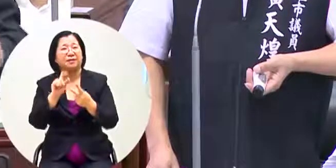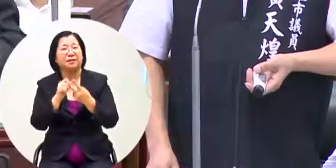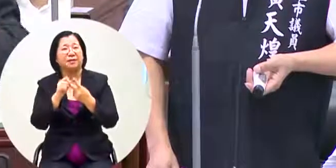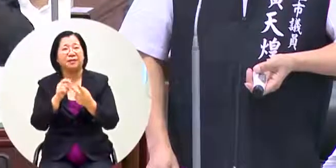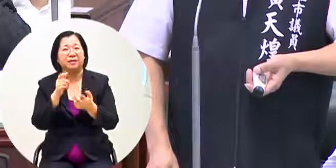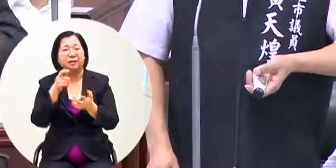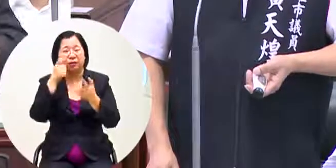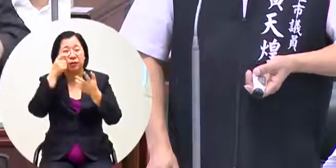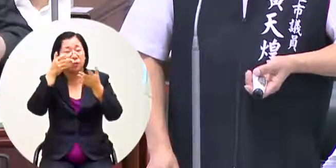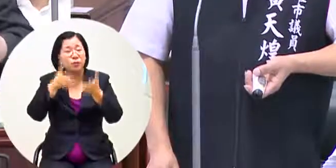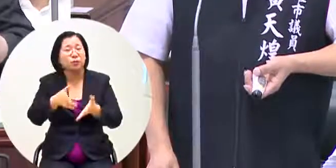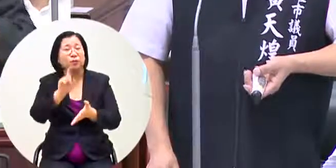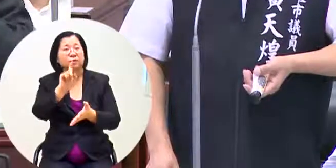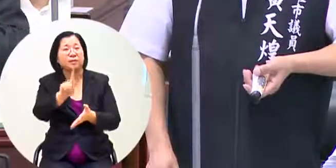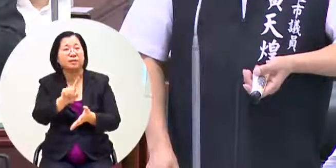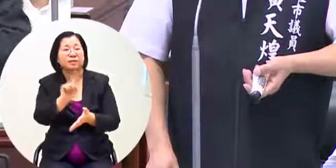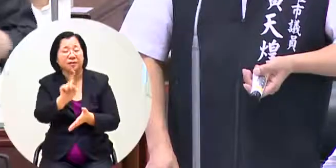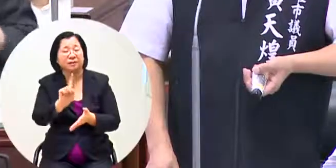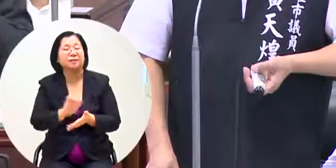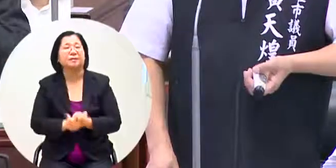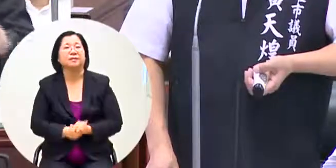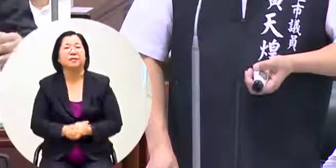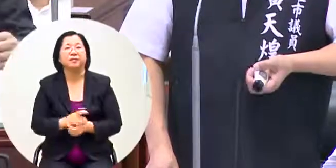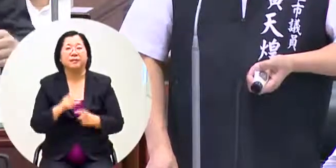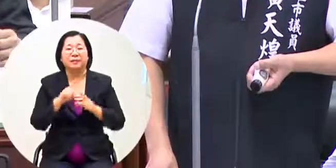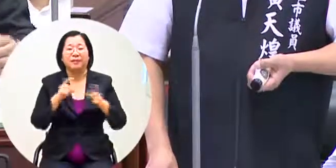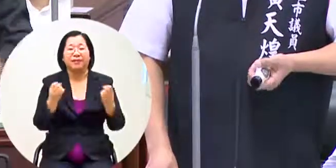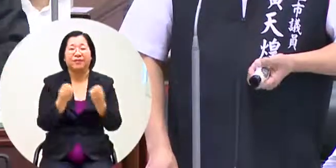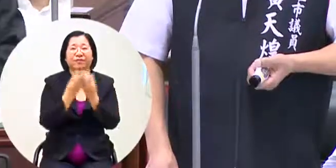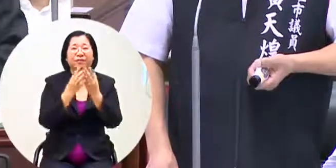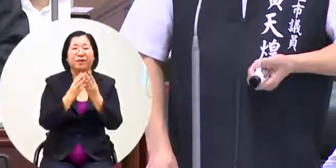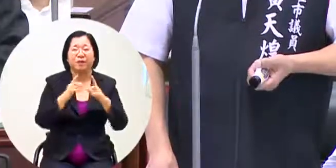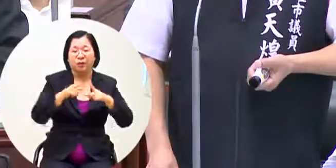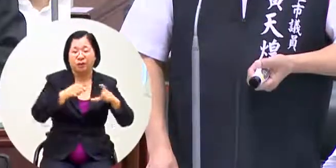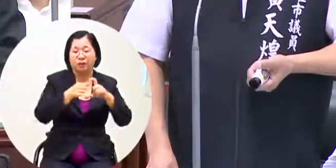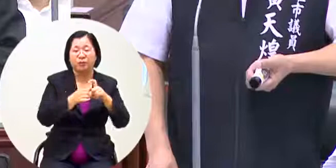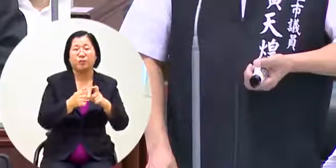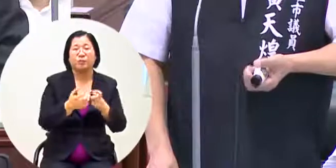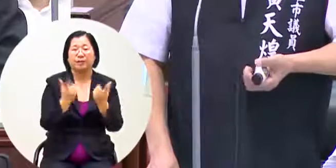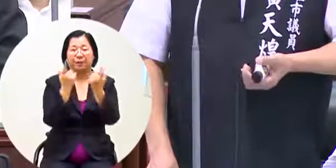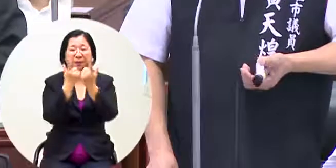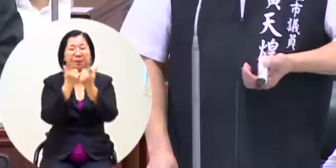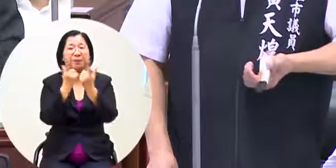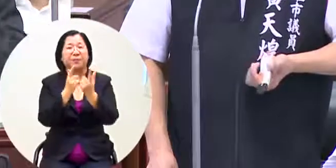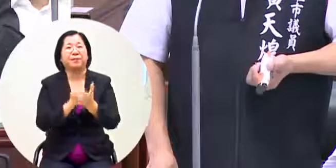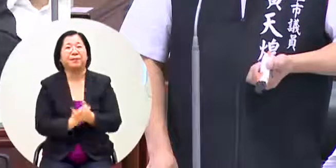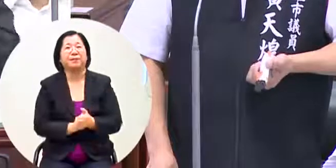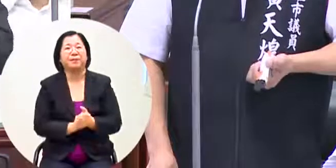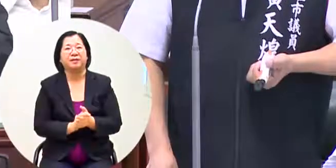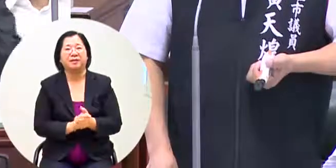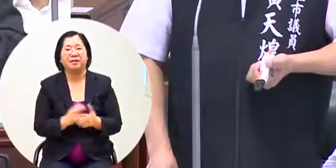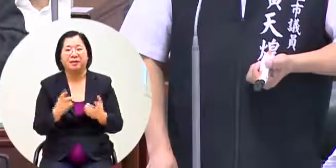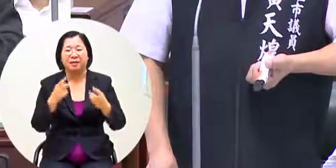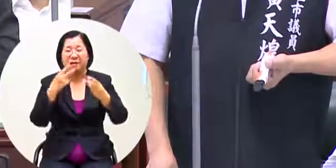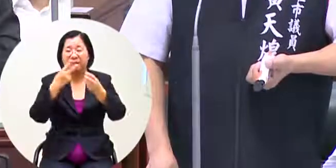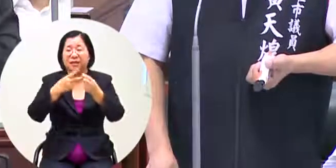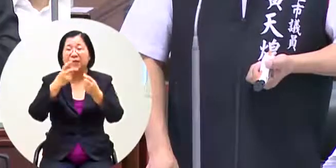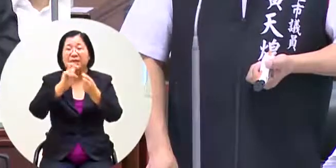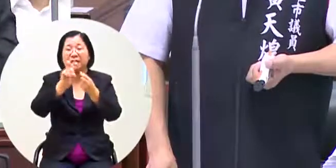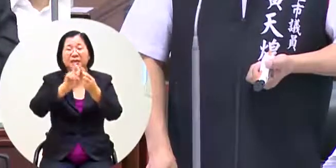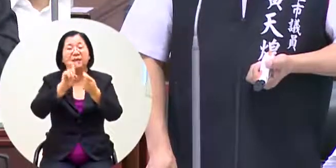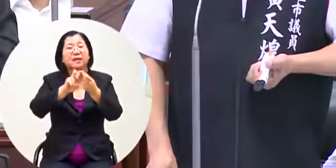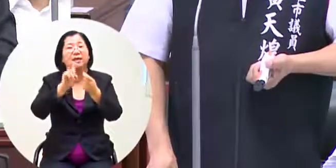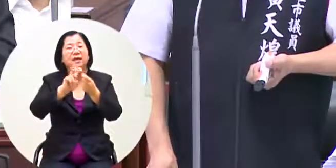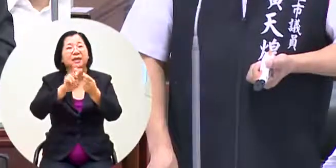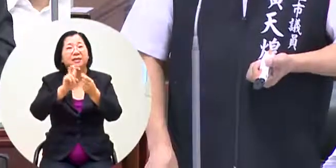区，吼、北边，就这整个园区最北边有一条20米道路，然后有连旁边平行的有一